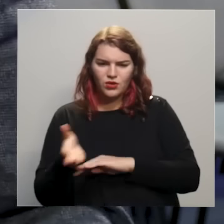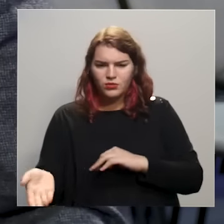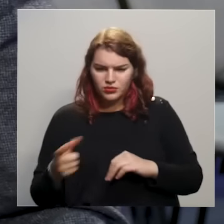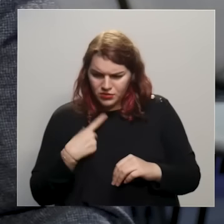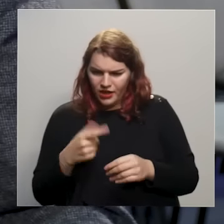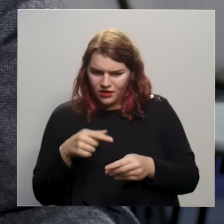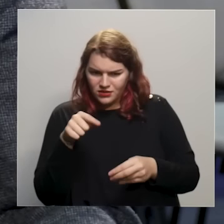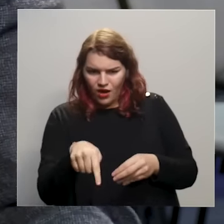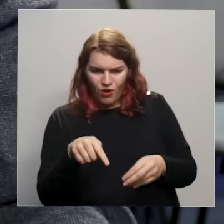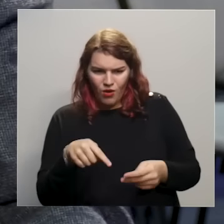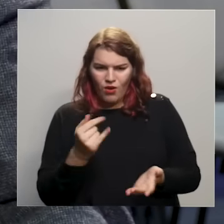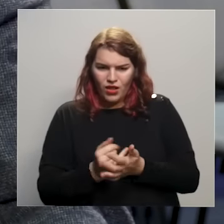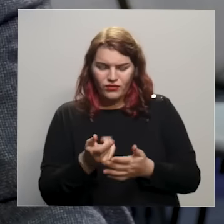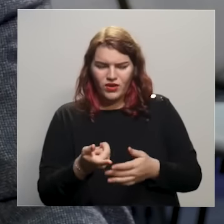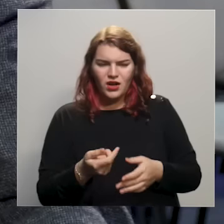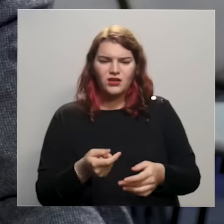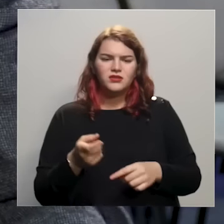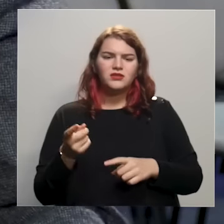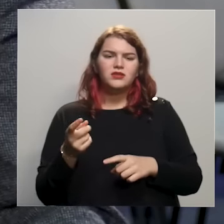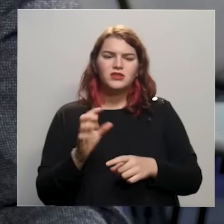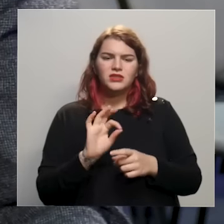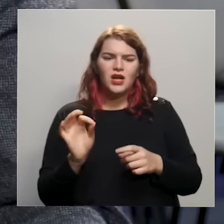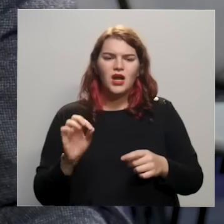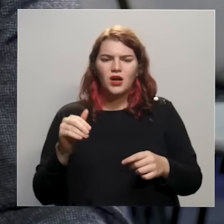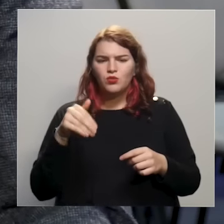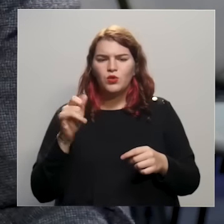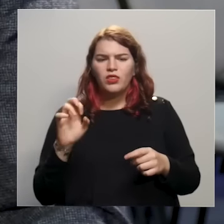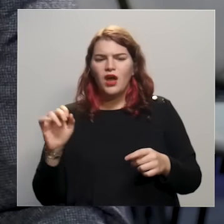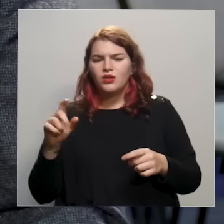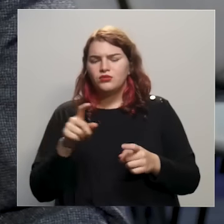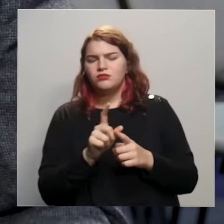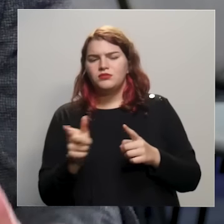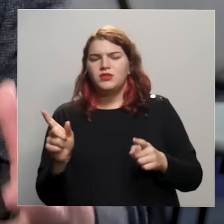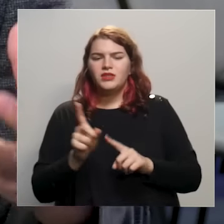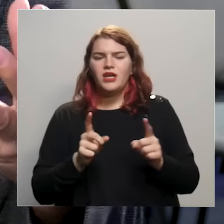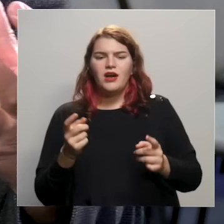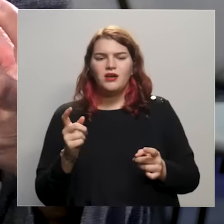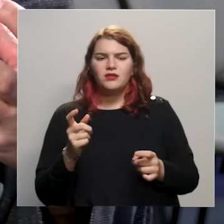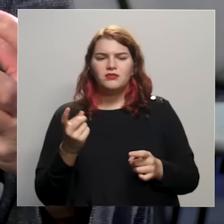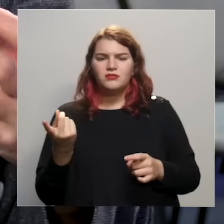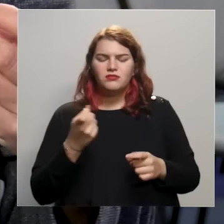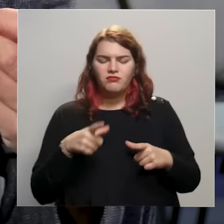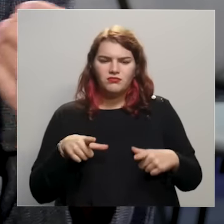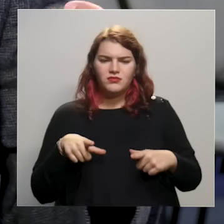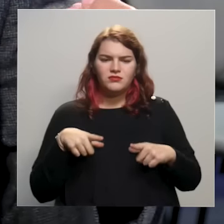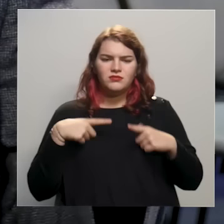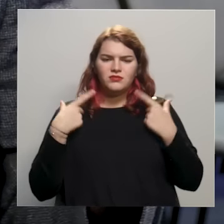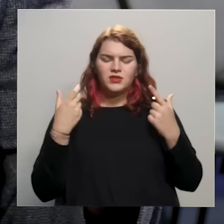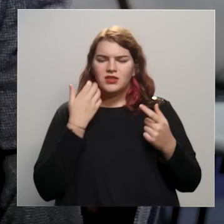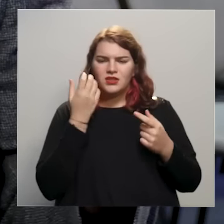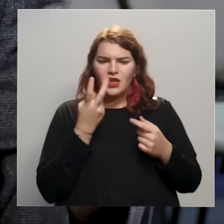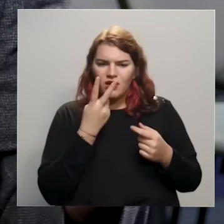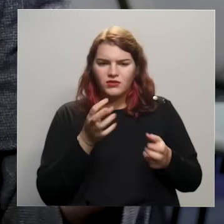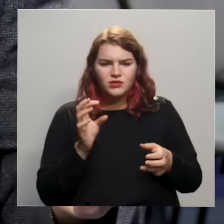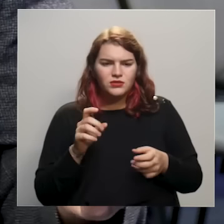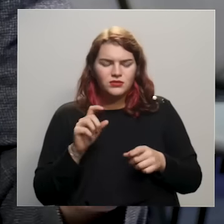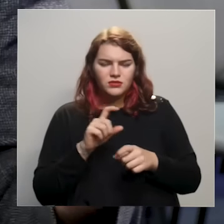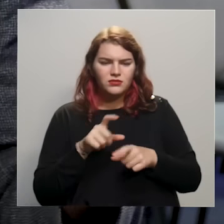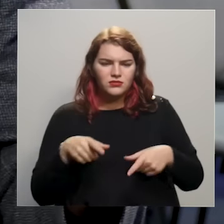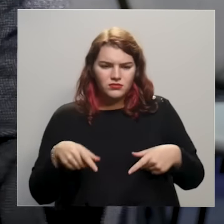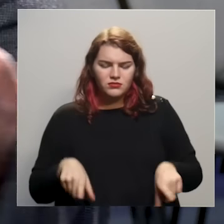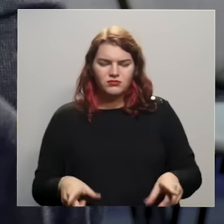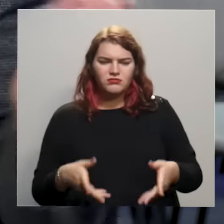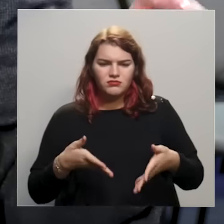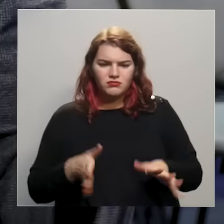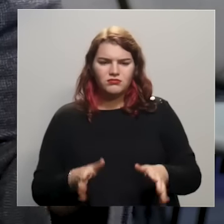acolo. Scria Munteanu, nu știu cum, dar el din trăirea aia, din când a văzut data nașterii, când lovitura